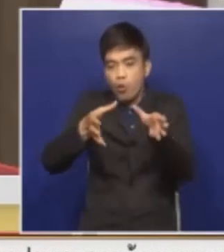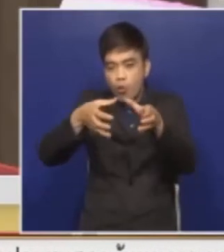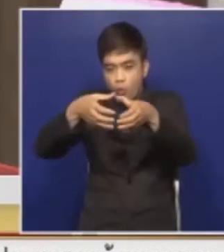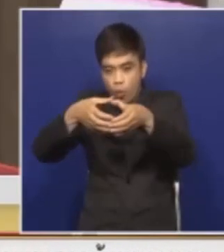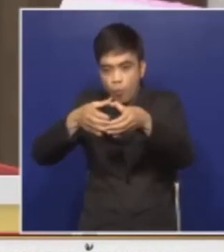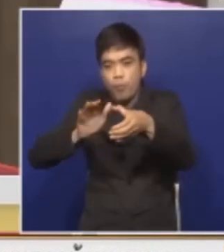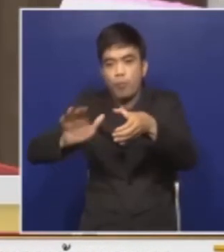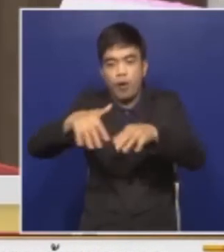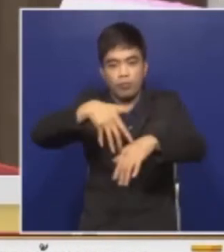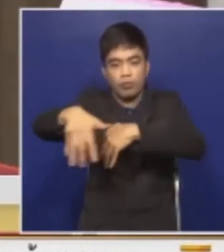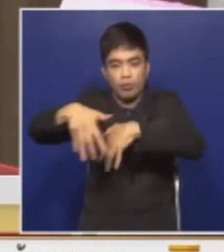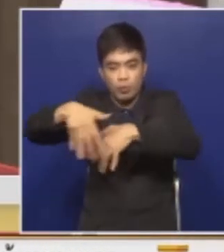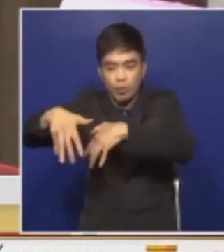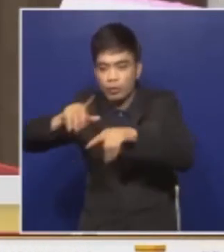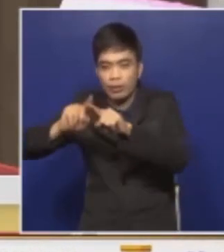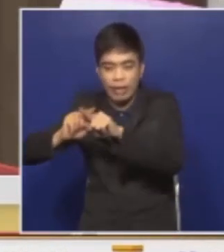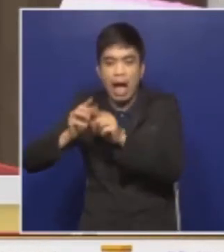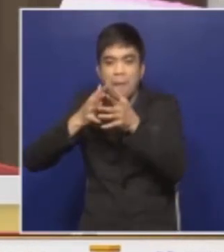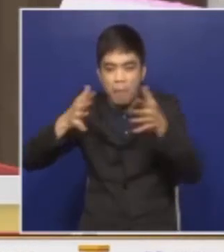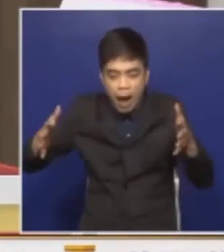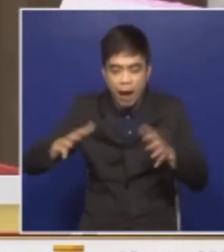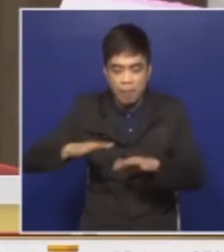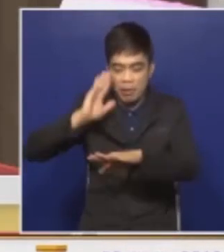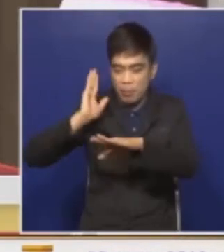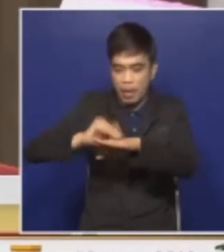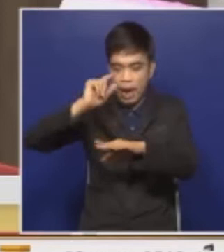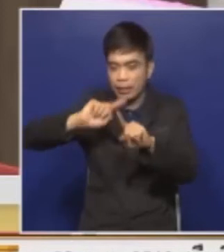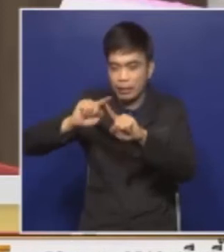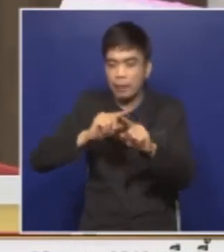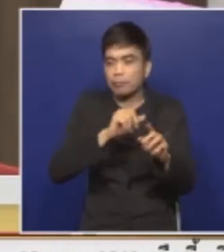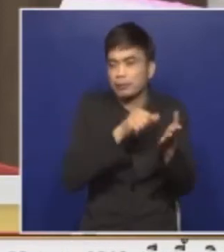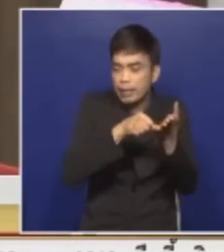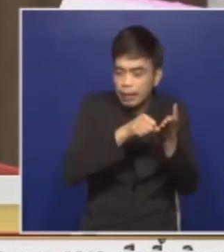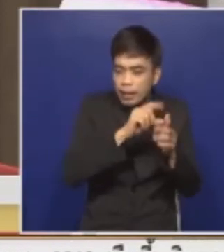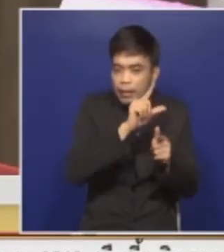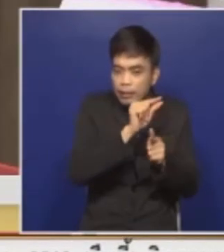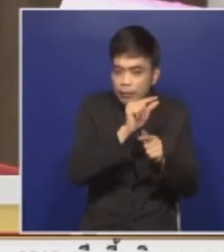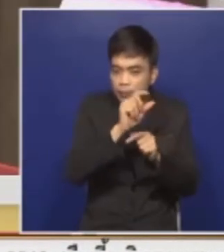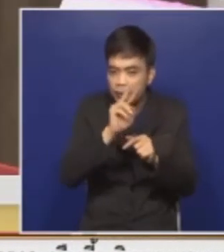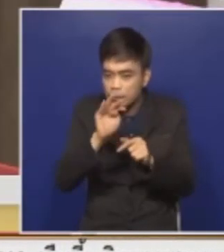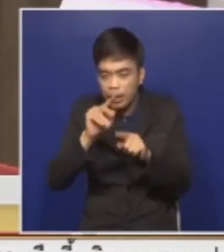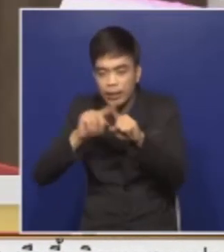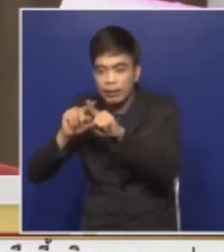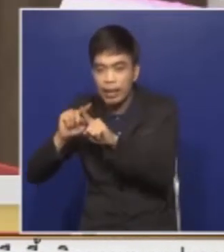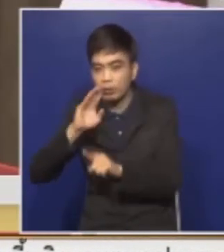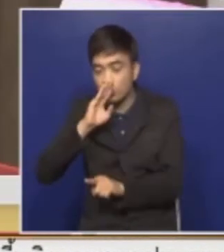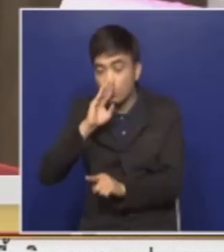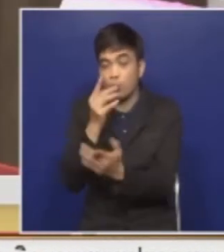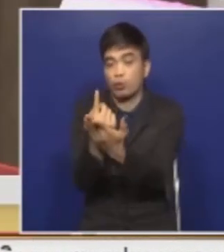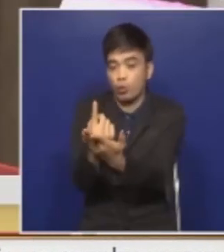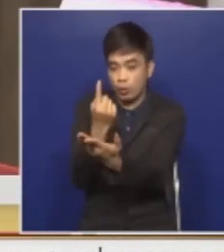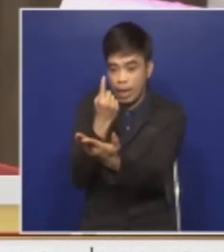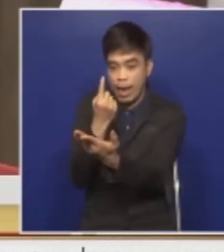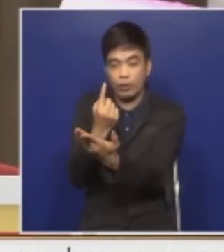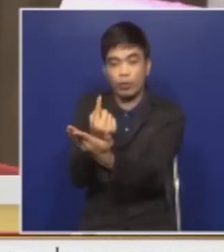ที่มีคุณสมบัติถ้าท่านแก้เป็นจาก20ปีเป็น10ปีเนี่ยแล้วก็ตัวแทนในข้อ2